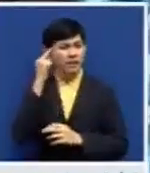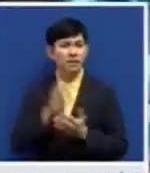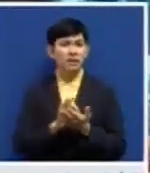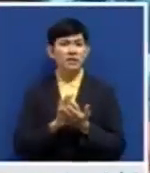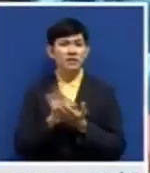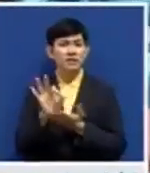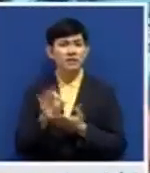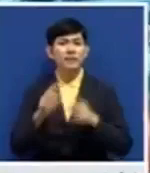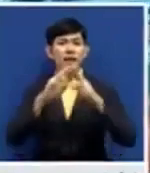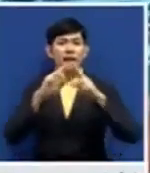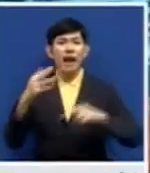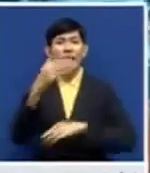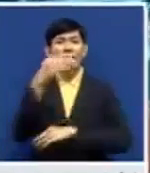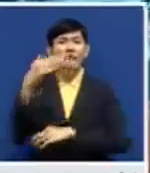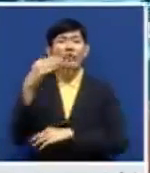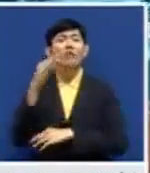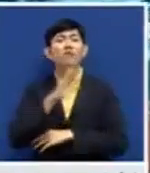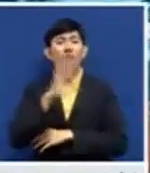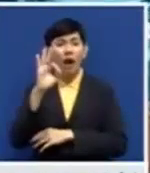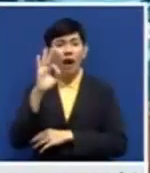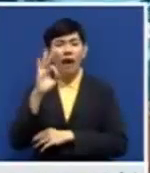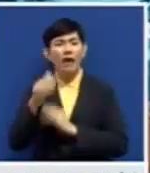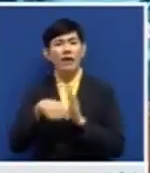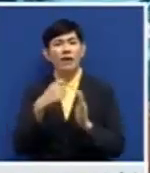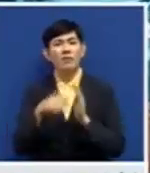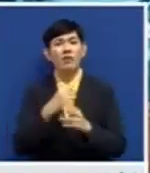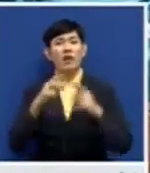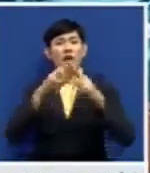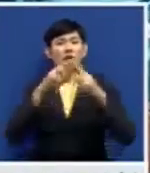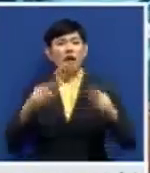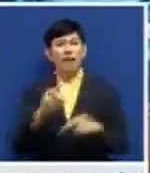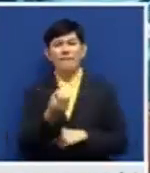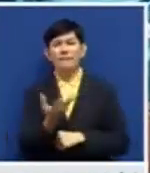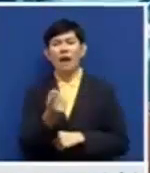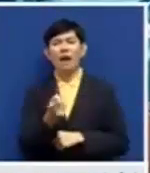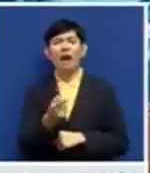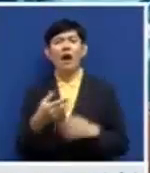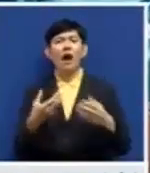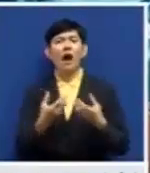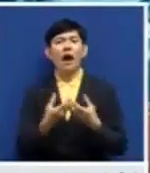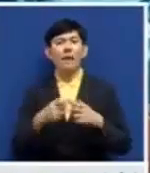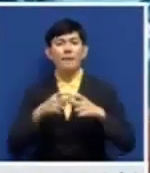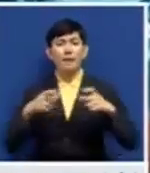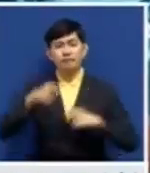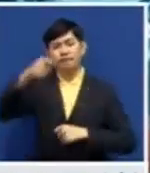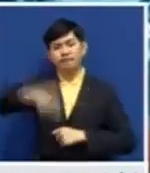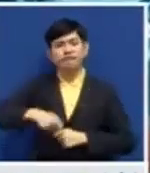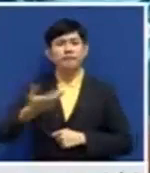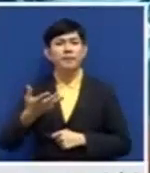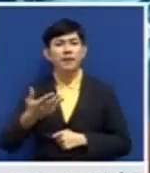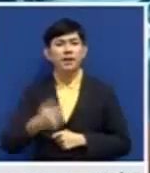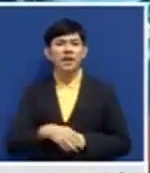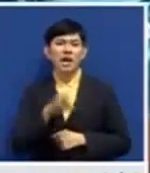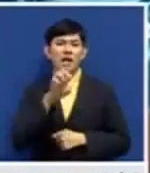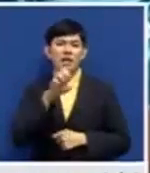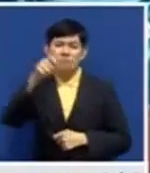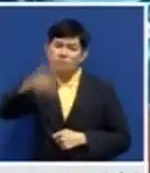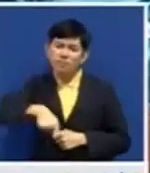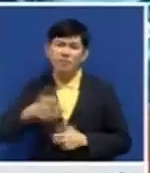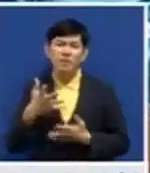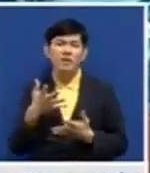านธงฟ้าเพราะขณะนั้นร้านค้ารายใหญ่ส่วนใหญ่ไม่มีเครื่องรูดการ์ดไม่มี e-wallet ไม่มีอะไร